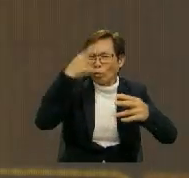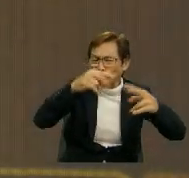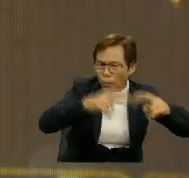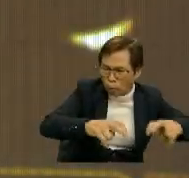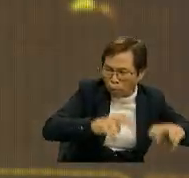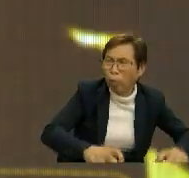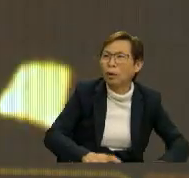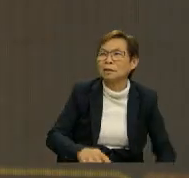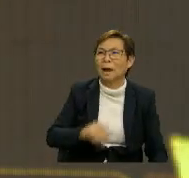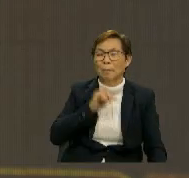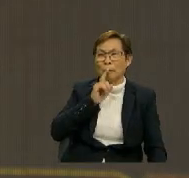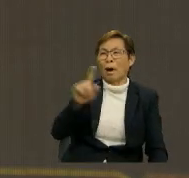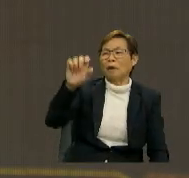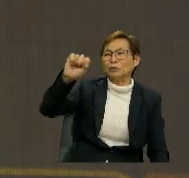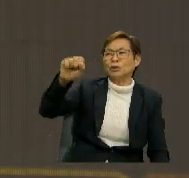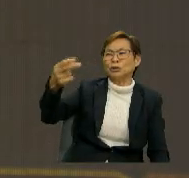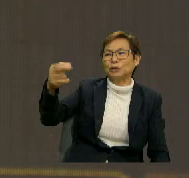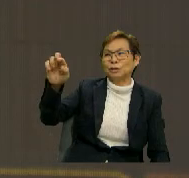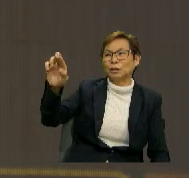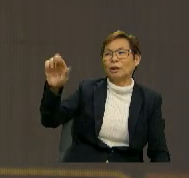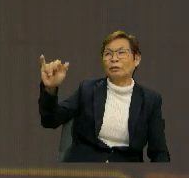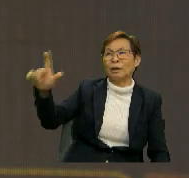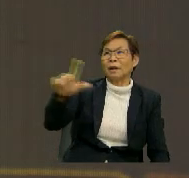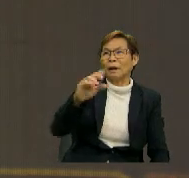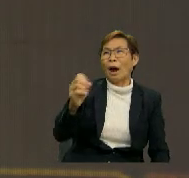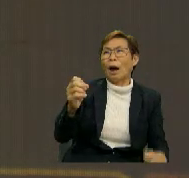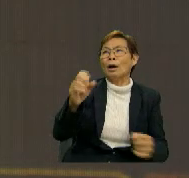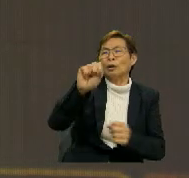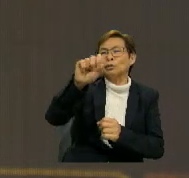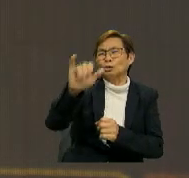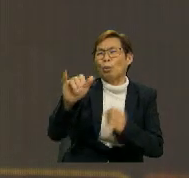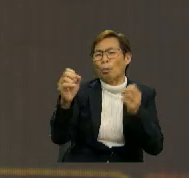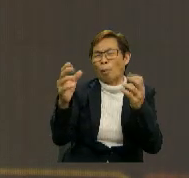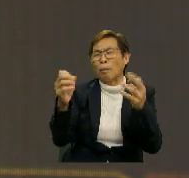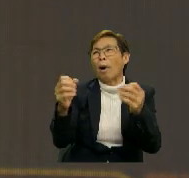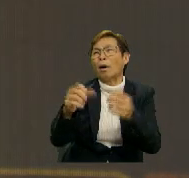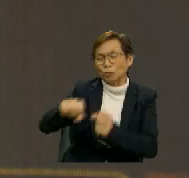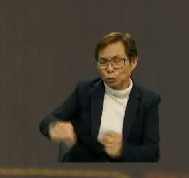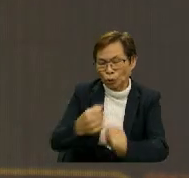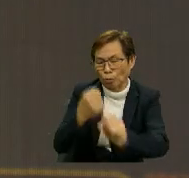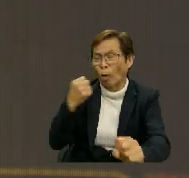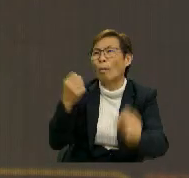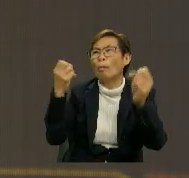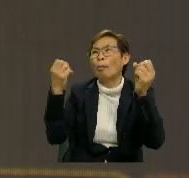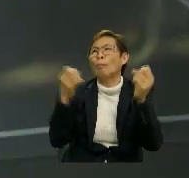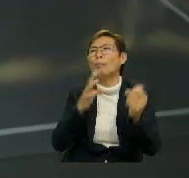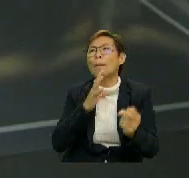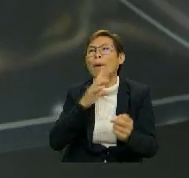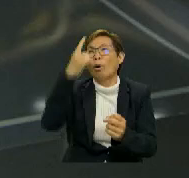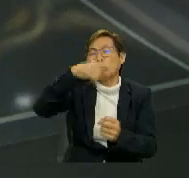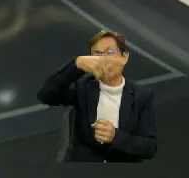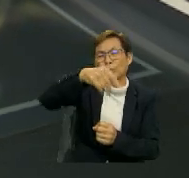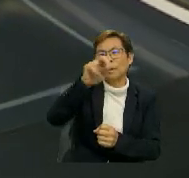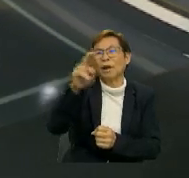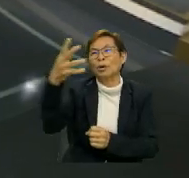menganalisisnya. Dan saya pasti Syaril dan juga Syu ramai yang mengaku menjadi pengundi Sungai Buloh misalnya. Itu antara yang diperkatakan untuk